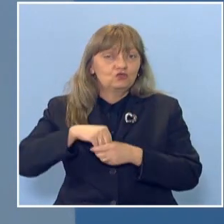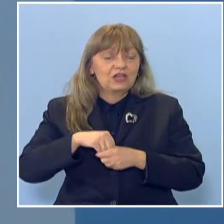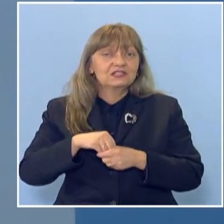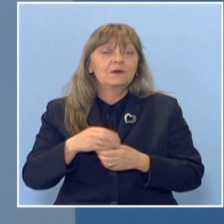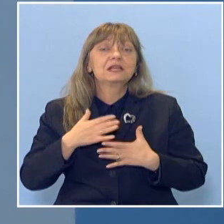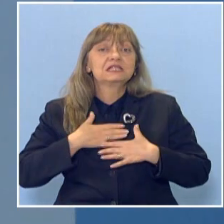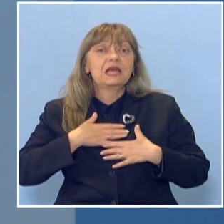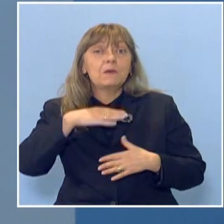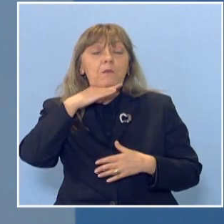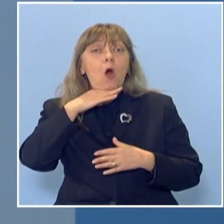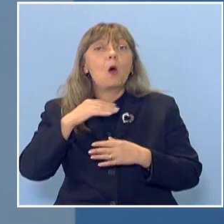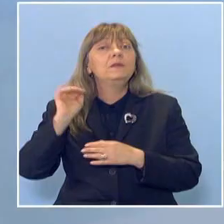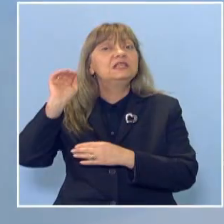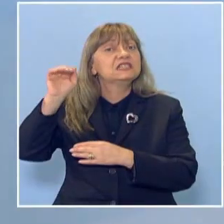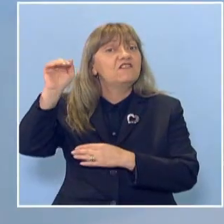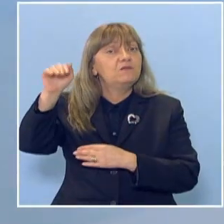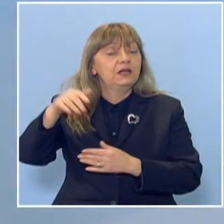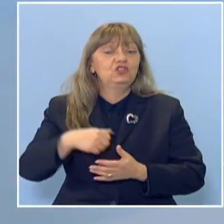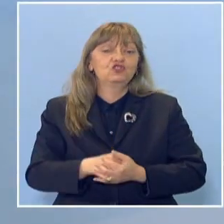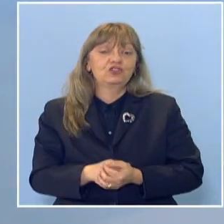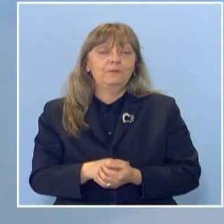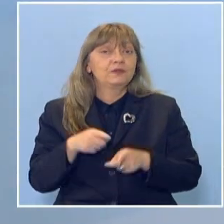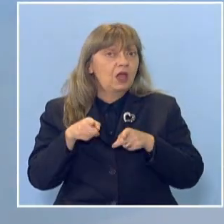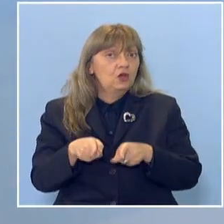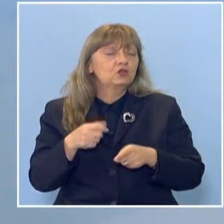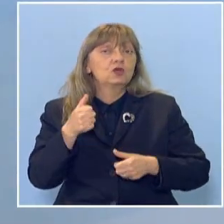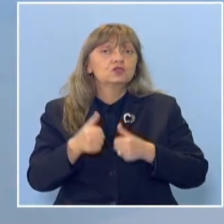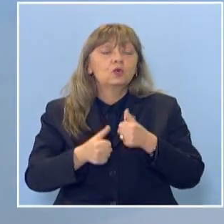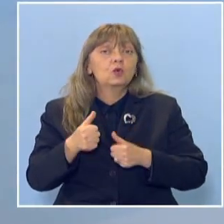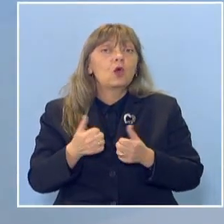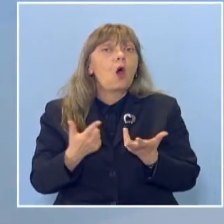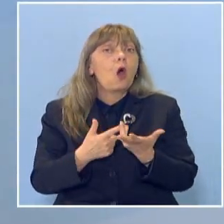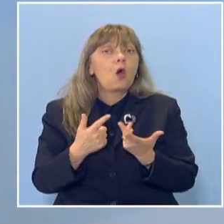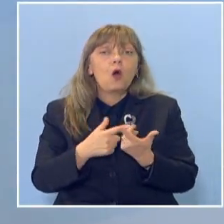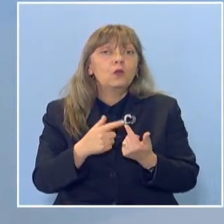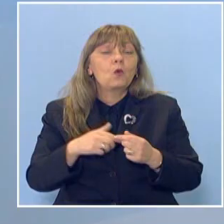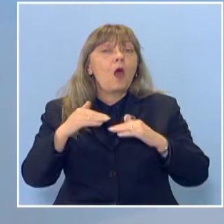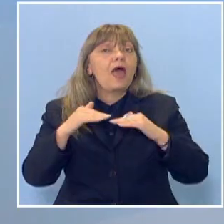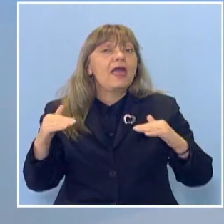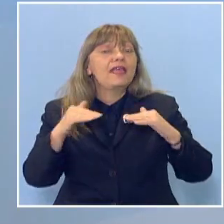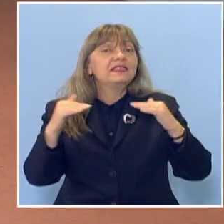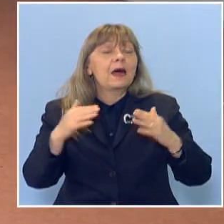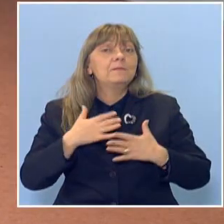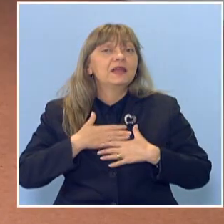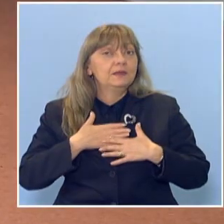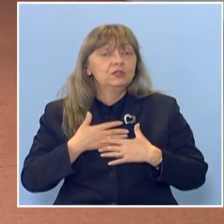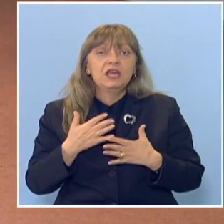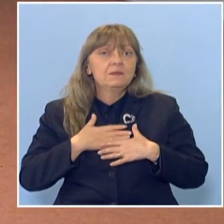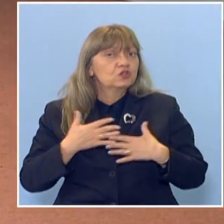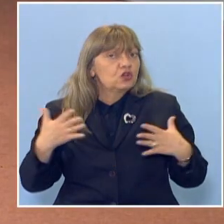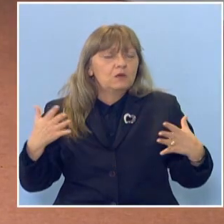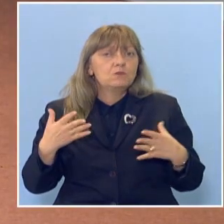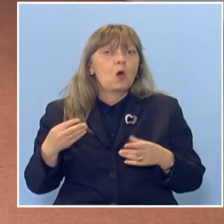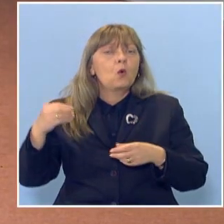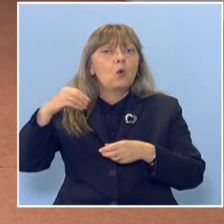за в бъдеще. Този конкурс колко етапа включваше и имаше ли много участници